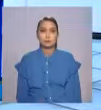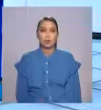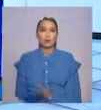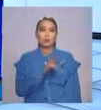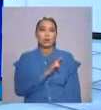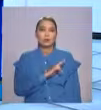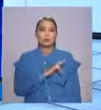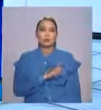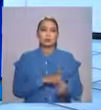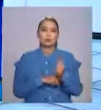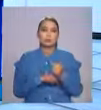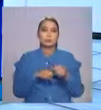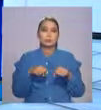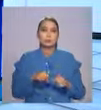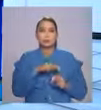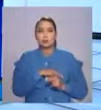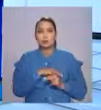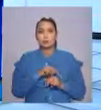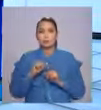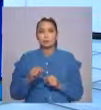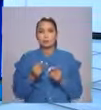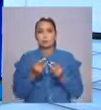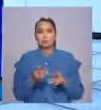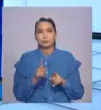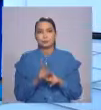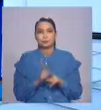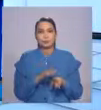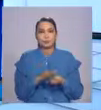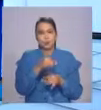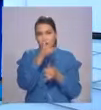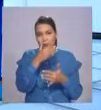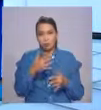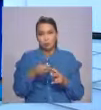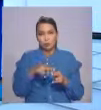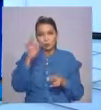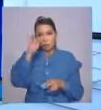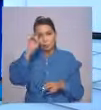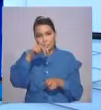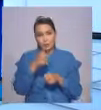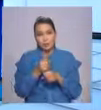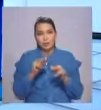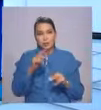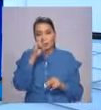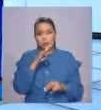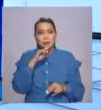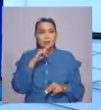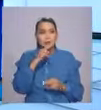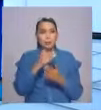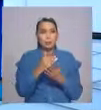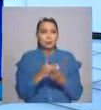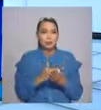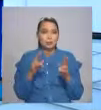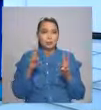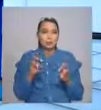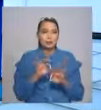Жұмыс берушілер еңбек құқықтарын қорғау талаптарын орындауға құлықсыз. Бұл туралы мемлекет басшысының әділетті Қазақстанның экономикалық бағдары